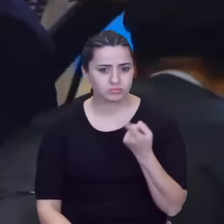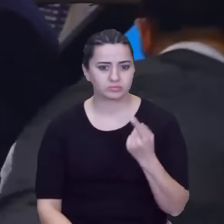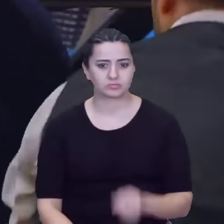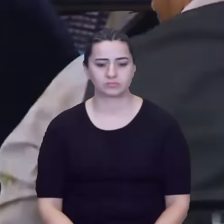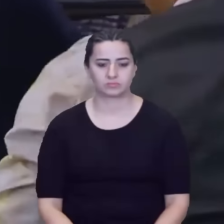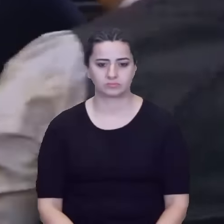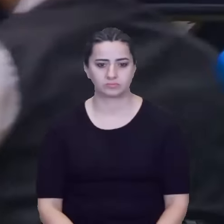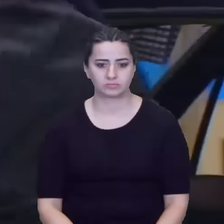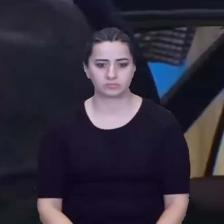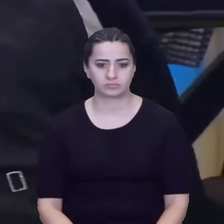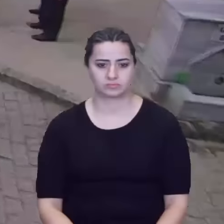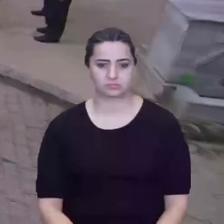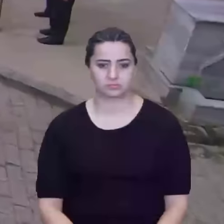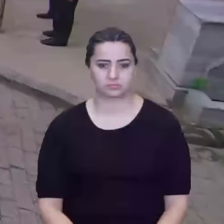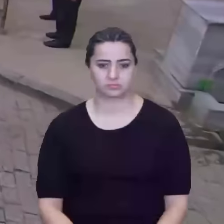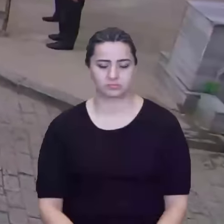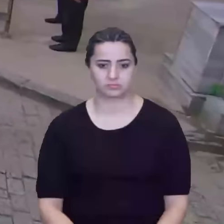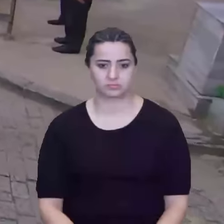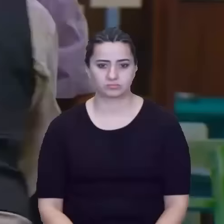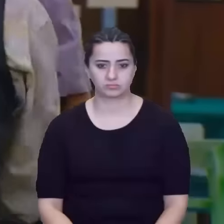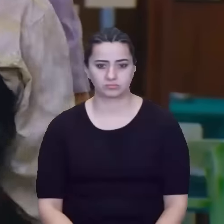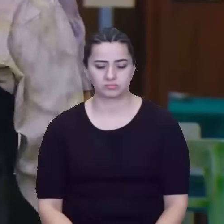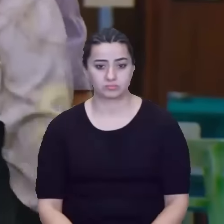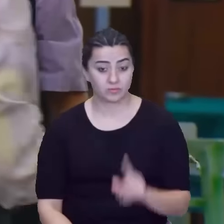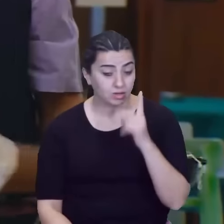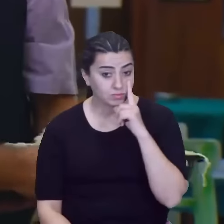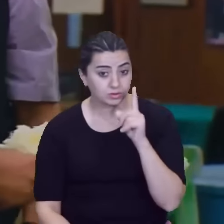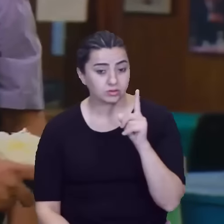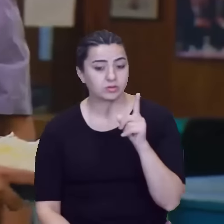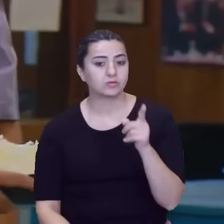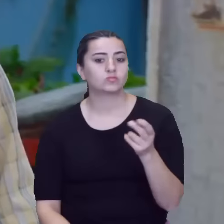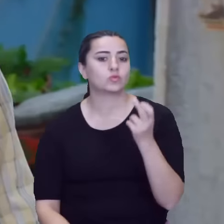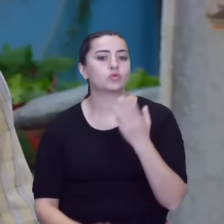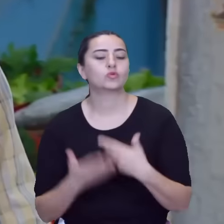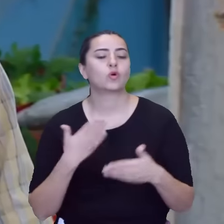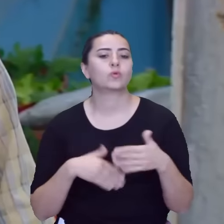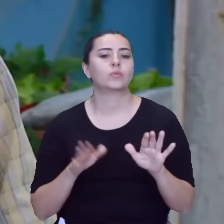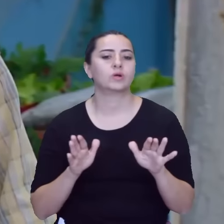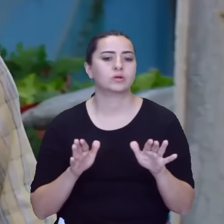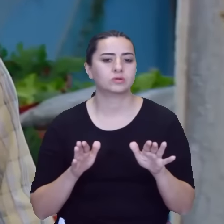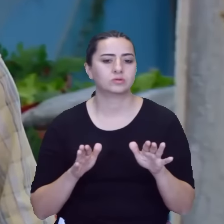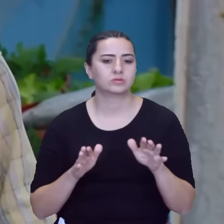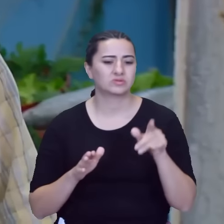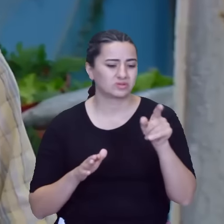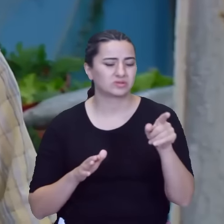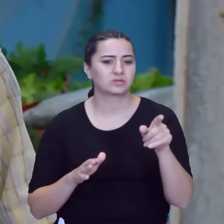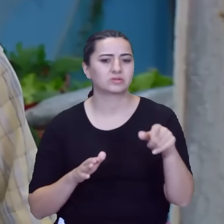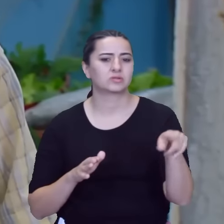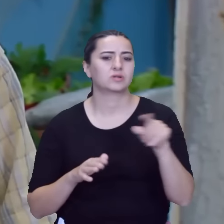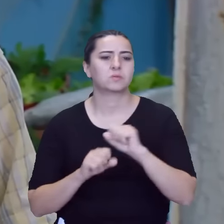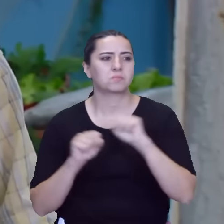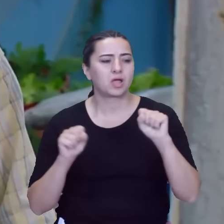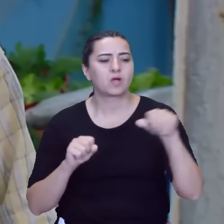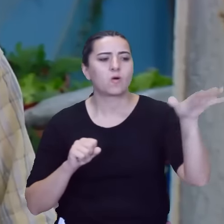ya böyle? Peyniri tadıyorlar. Hemşerim hop. Bana bak. Boşuna ağzını yorma tamam mı? Çernobil patladıktan